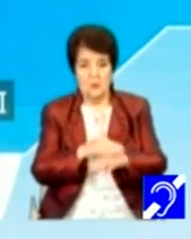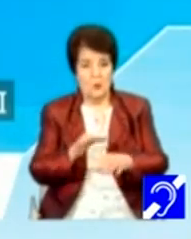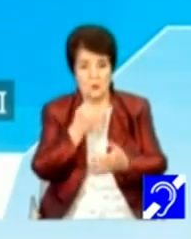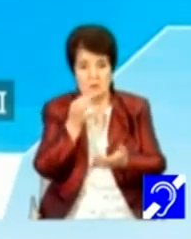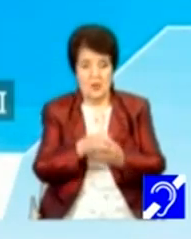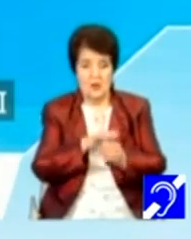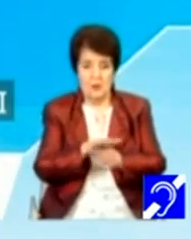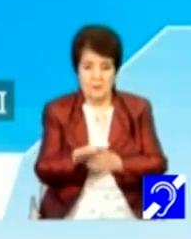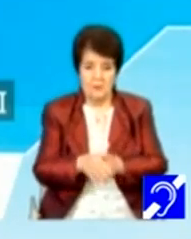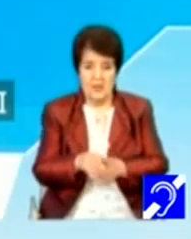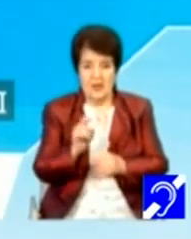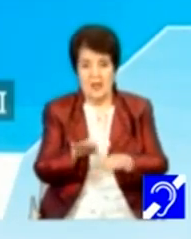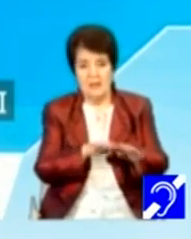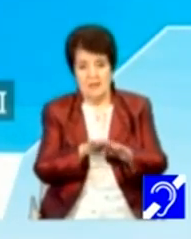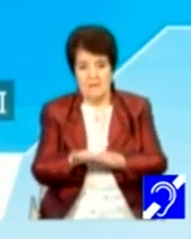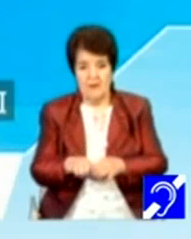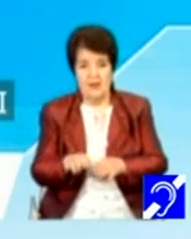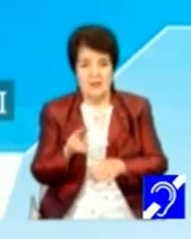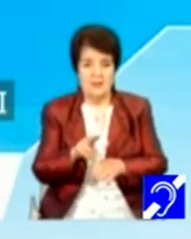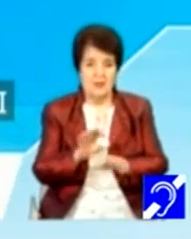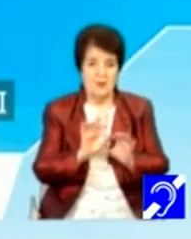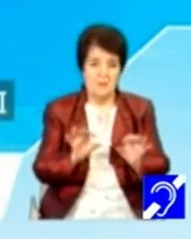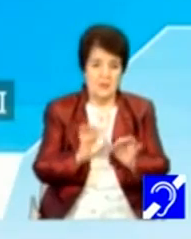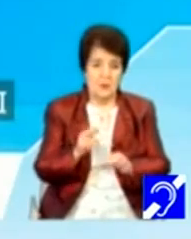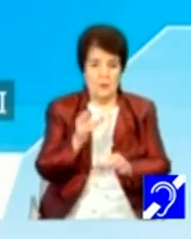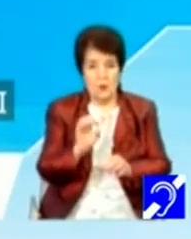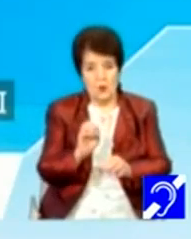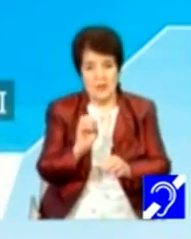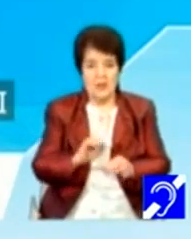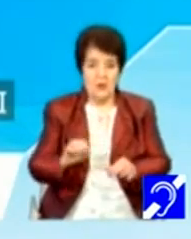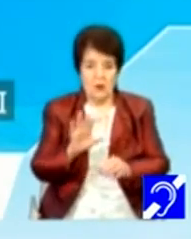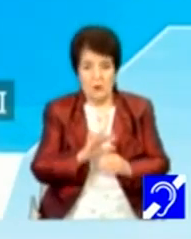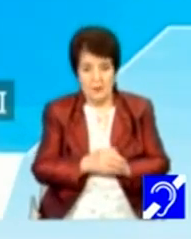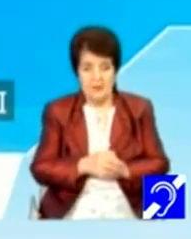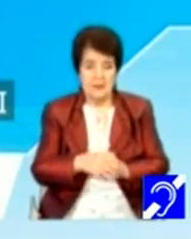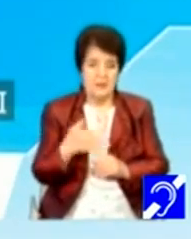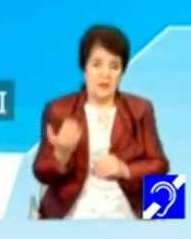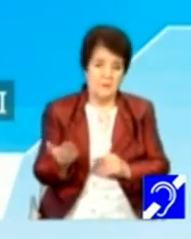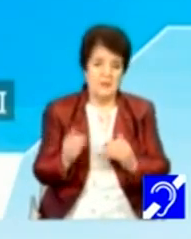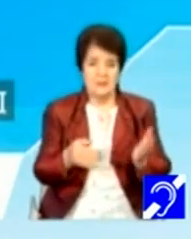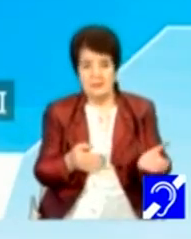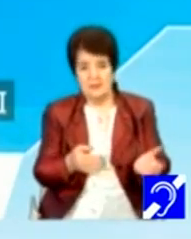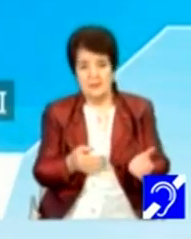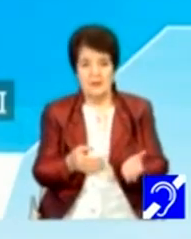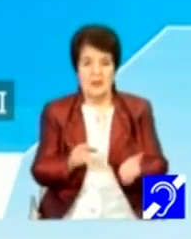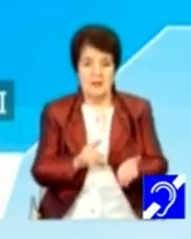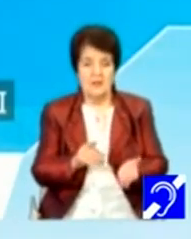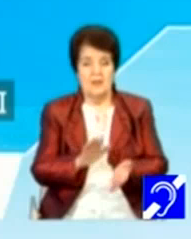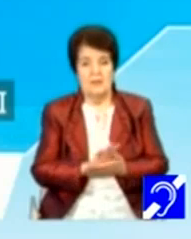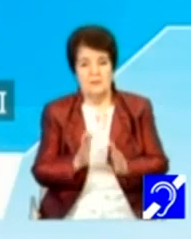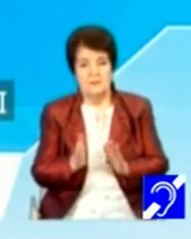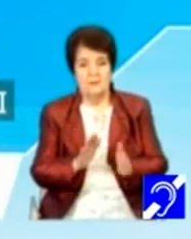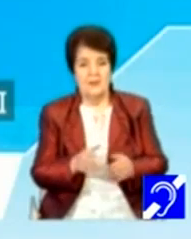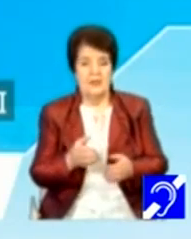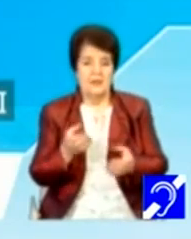asumă completamente, doar la nivel de mesaj, discurs pro-european, împăciuitor, de dreapta și de stânga. Haideți să felicităm și deci, pe Putin cu